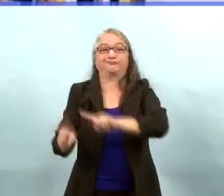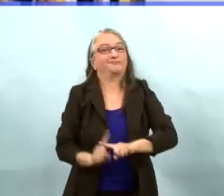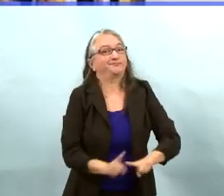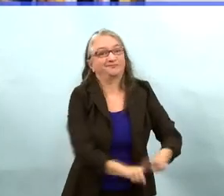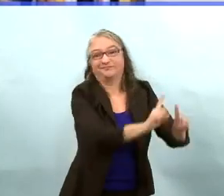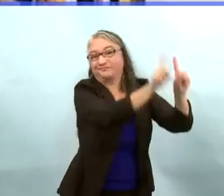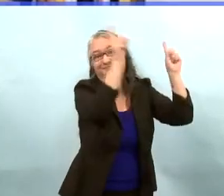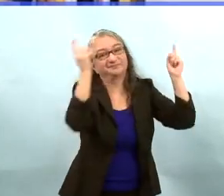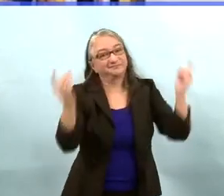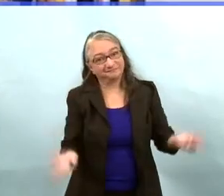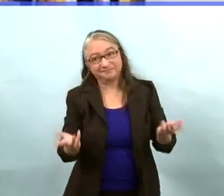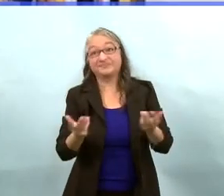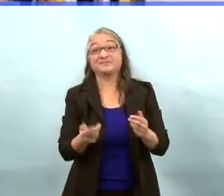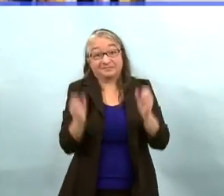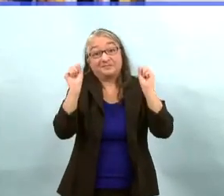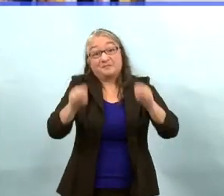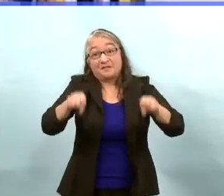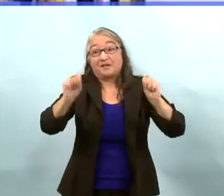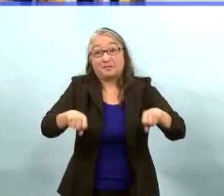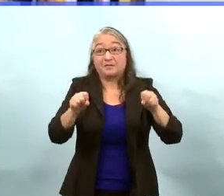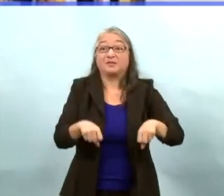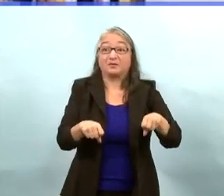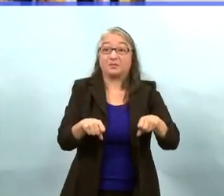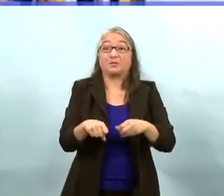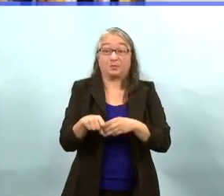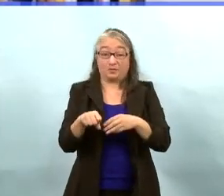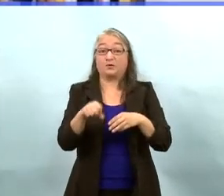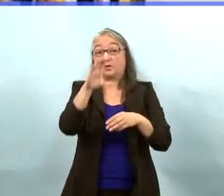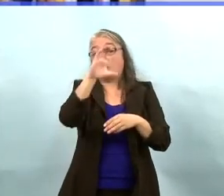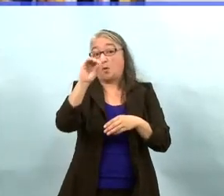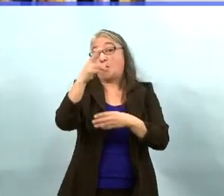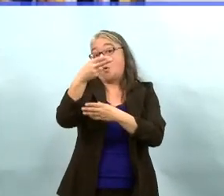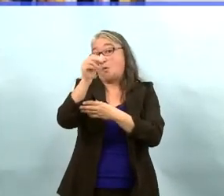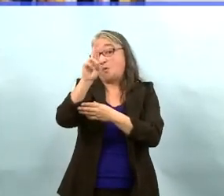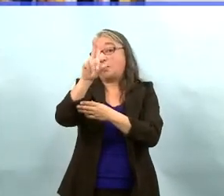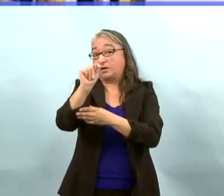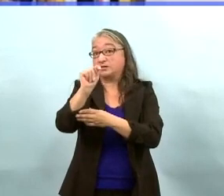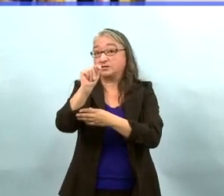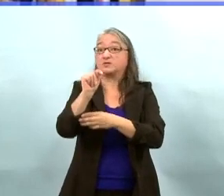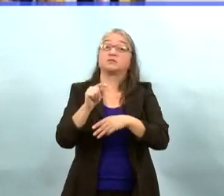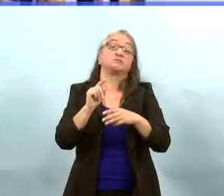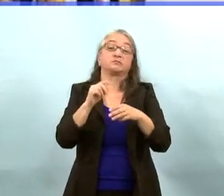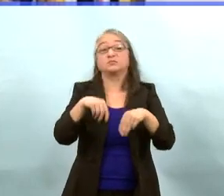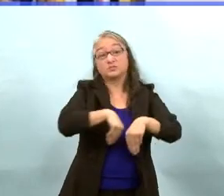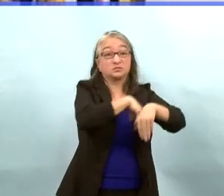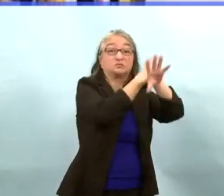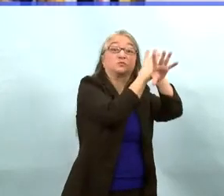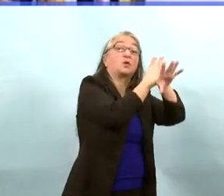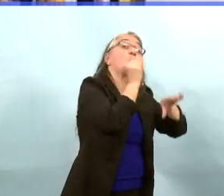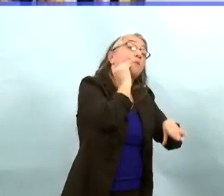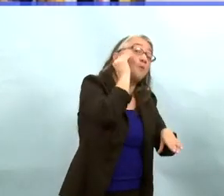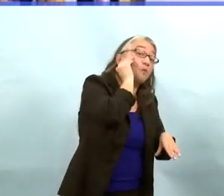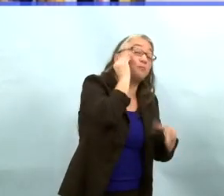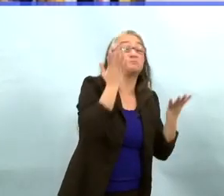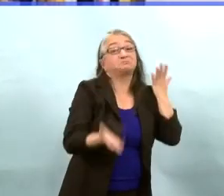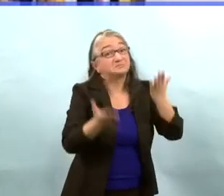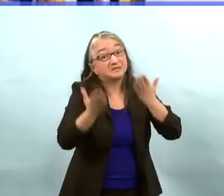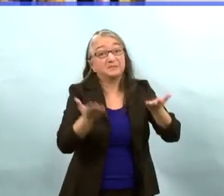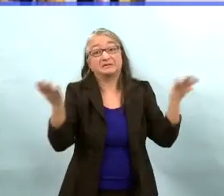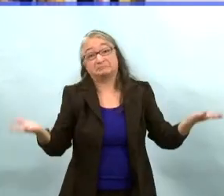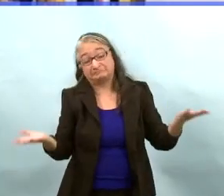comme l'enseignement à distance, que ce soit pour une cohorte ou pour l'école dans son ensemble. Du Winnipeg Free